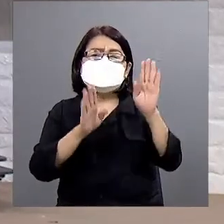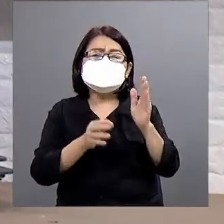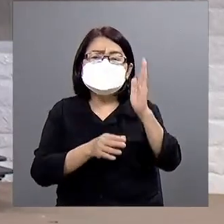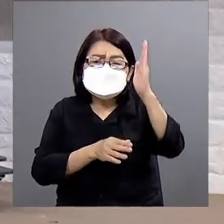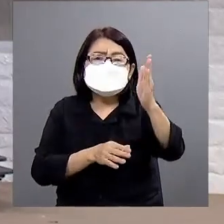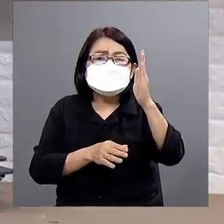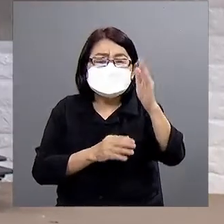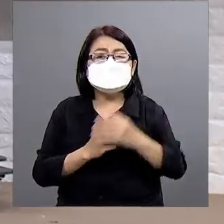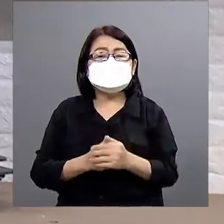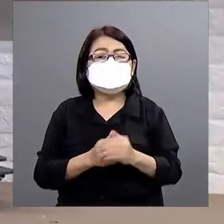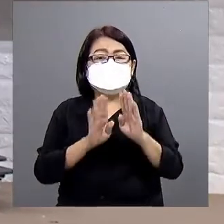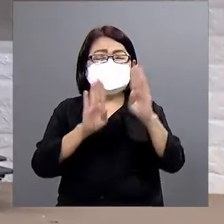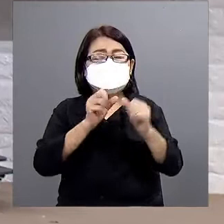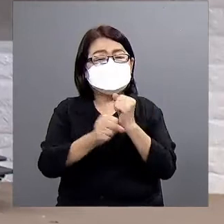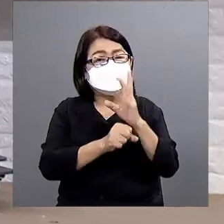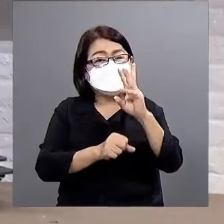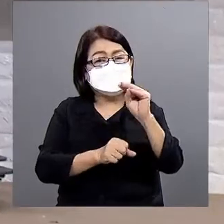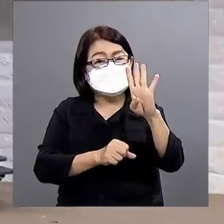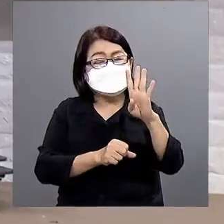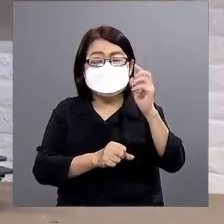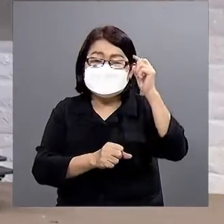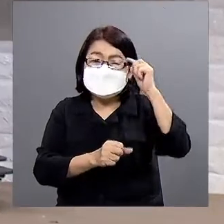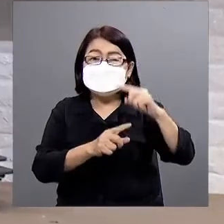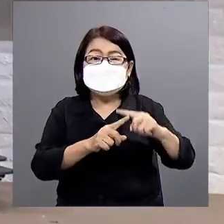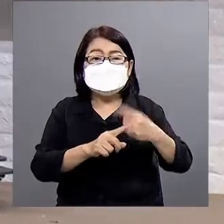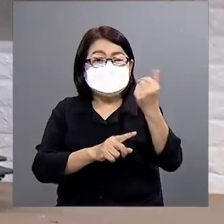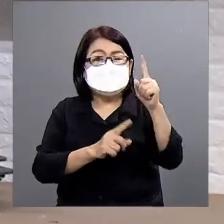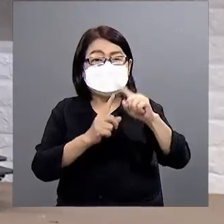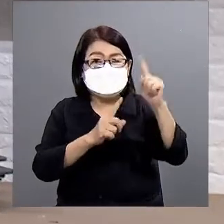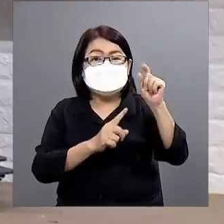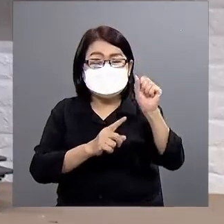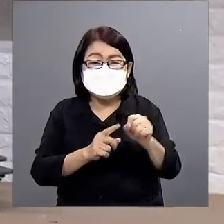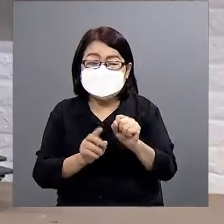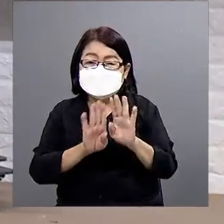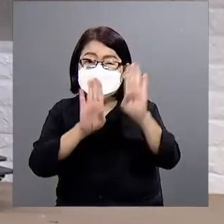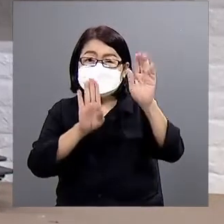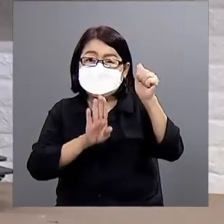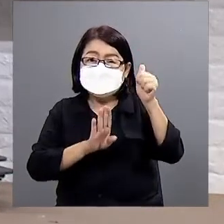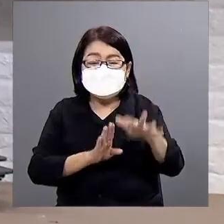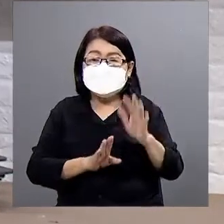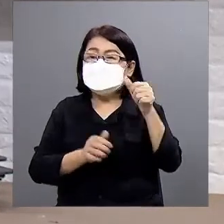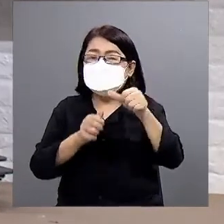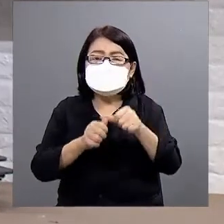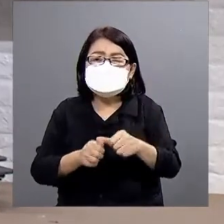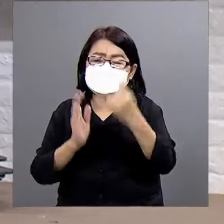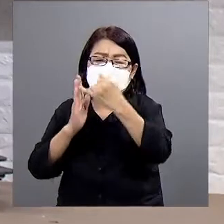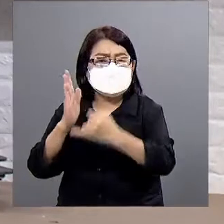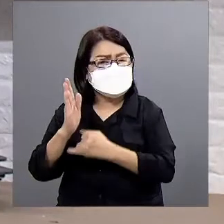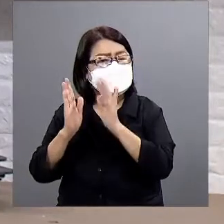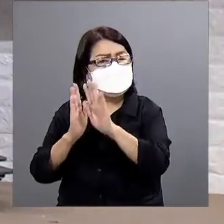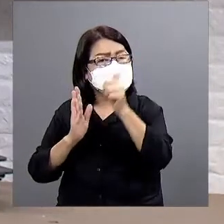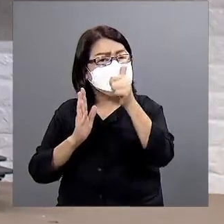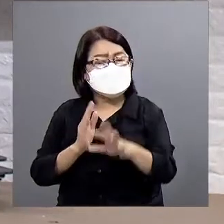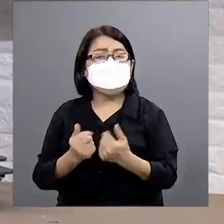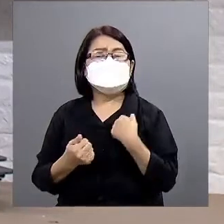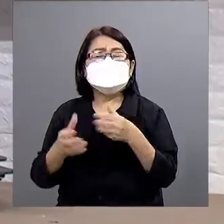ากันไว้1พฤศจิกายนนี้ว่าจะเปิดได้เปิดไม่ได้อย่างไรในแต่ละพื้นที่หลายชุมชนก็ยังคงขับเคลื่อนห้องเรียนโดยชุมช